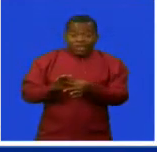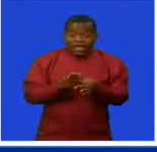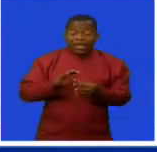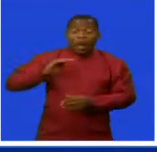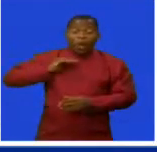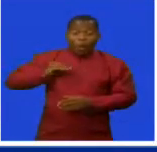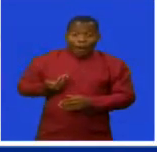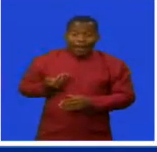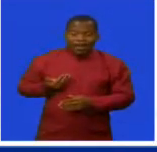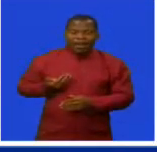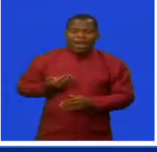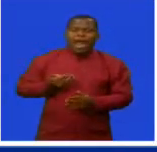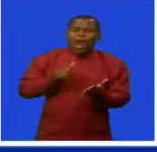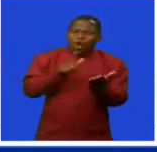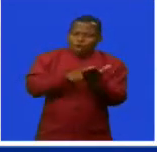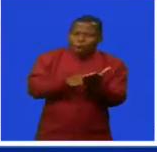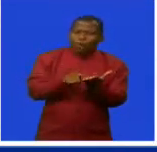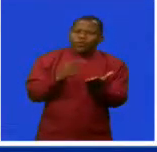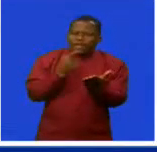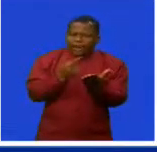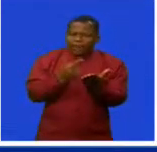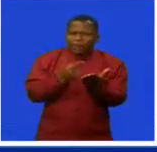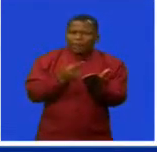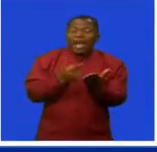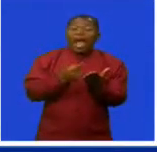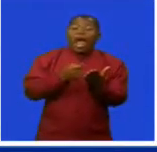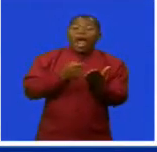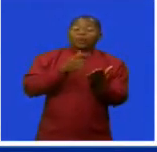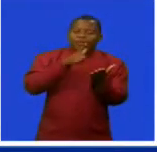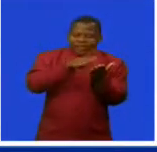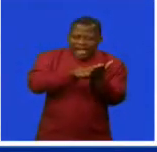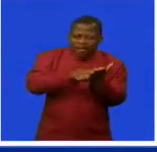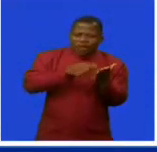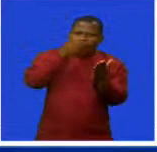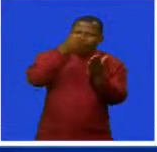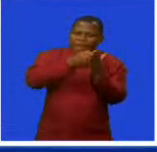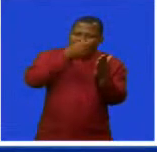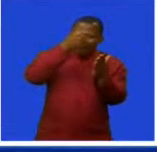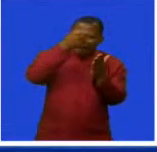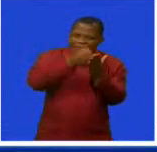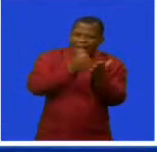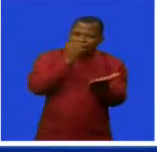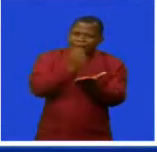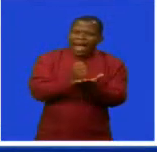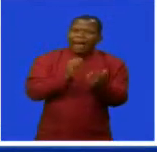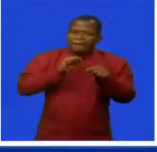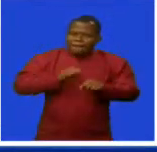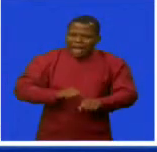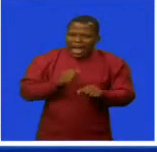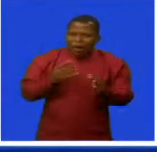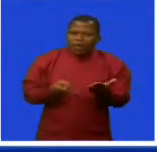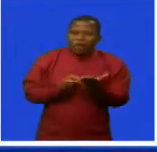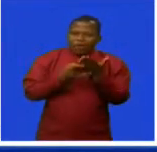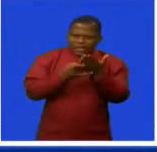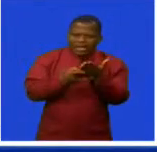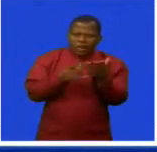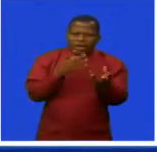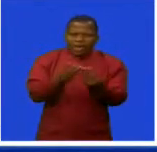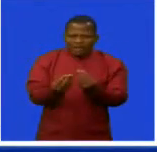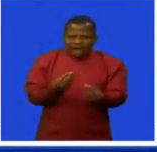Bill kutawusita ukuthi live likhone kuba neluhla lwekuthi bangakhi bamfana labangaphansi kweminyaka lelishumi